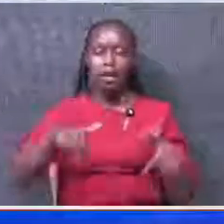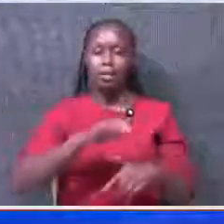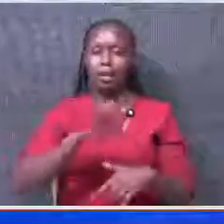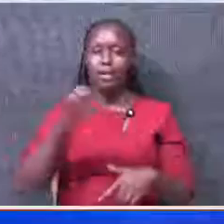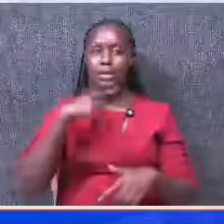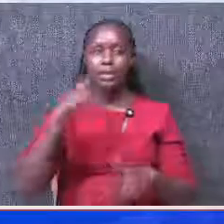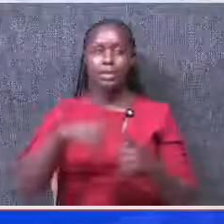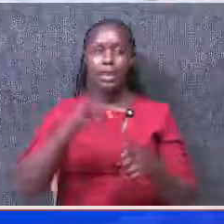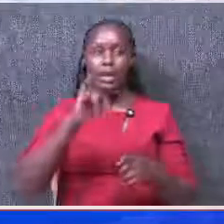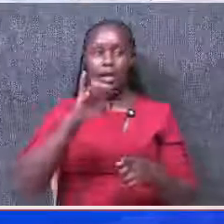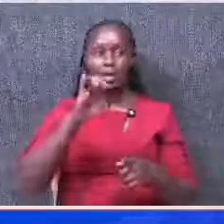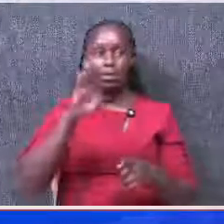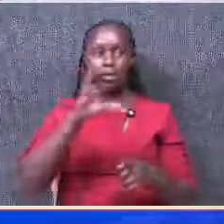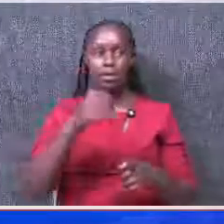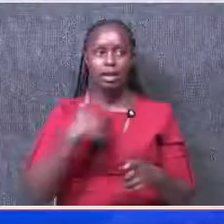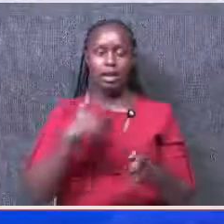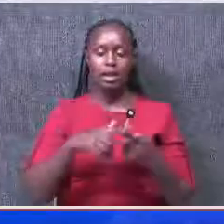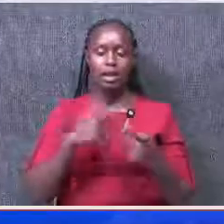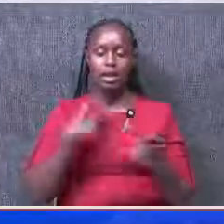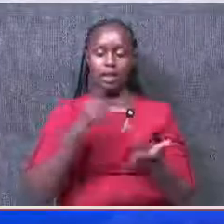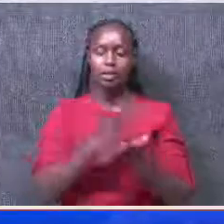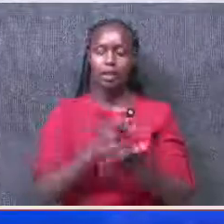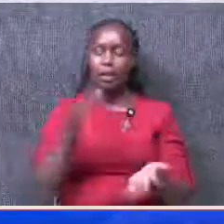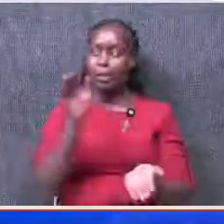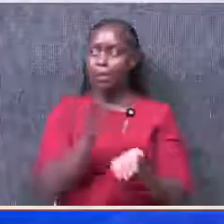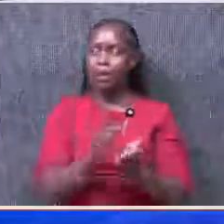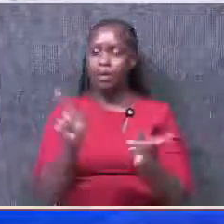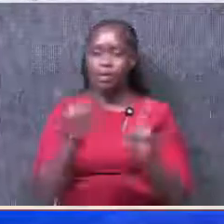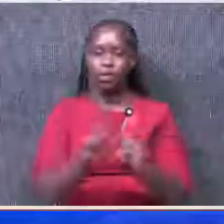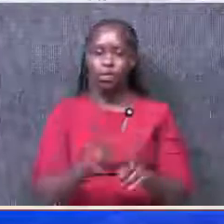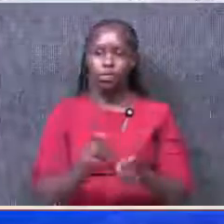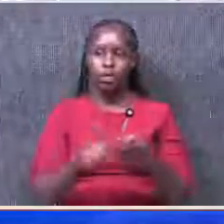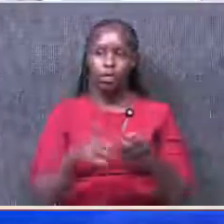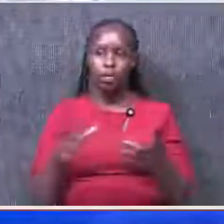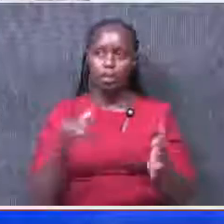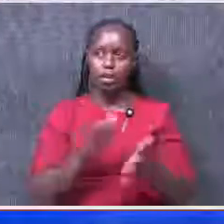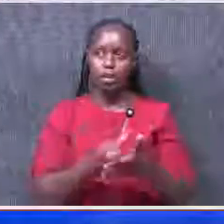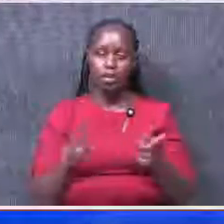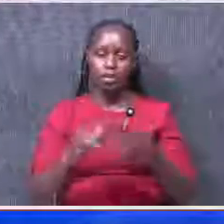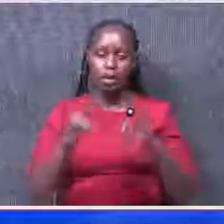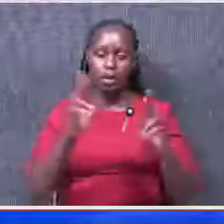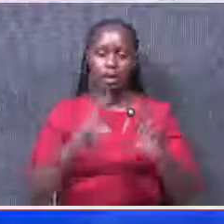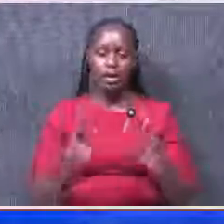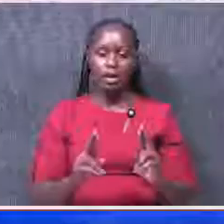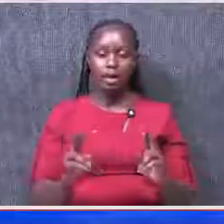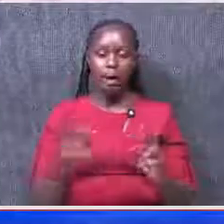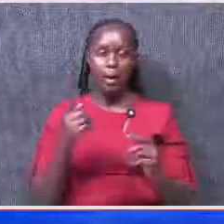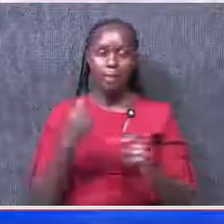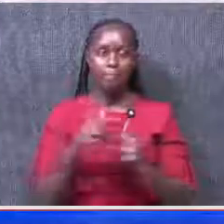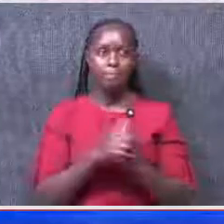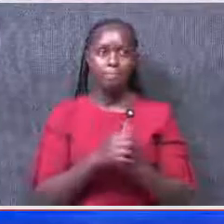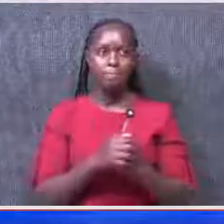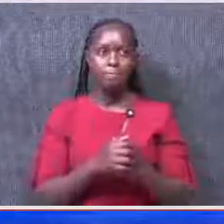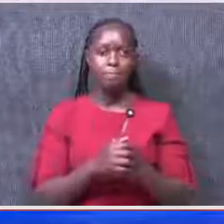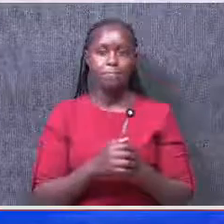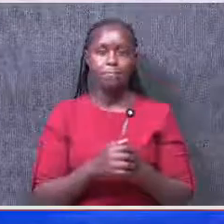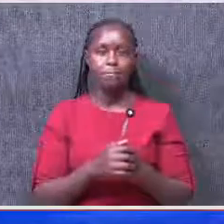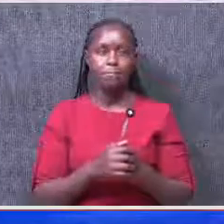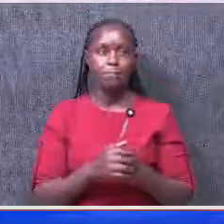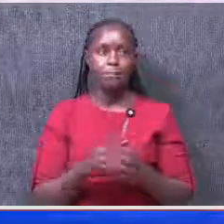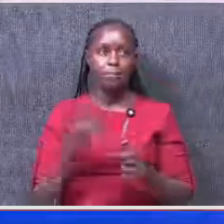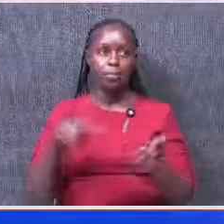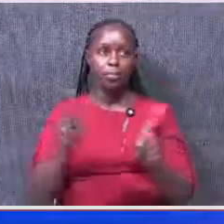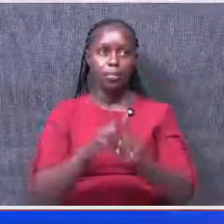IEBC officials came to the polling stations carrying ballot boxes that were already marked. Na imemakiwa kwa jina